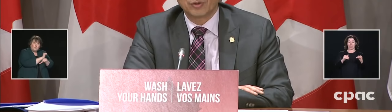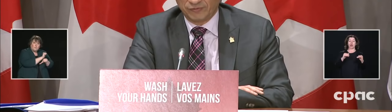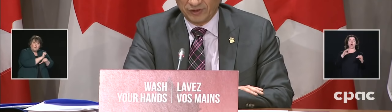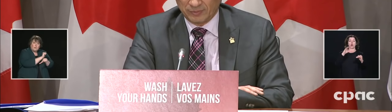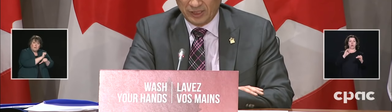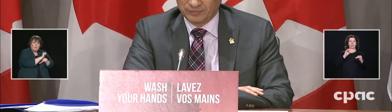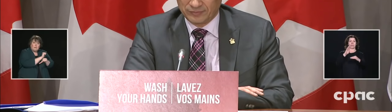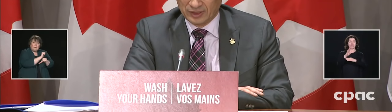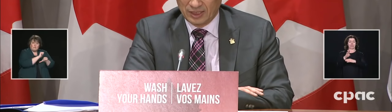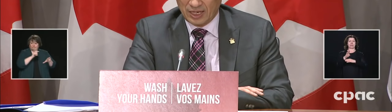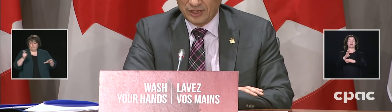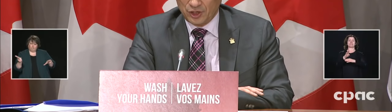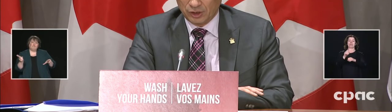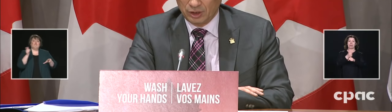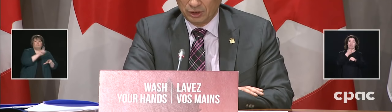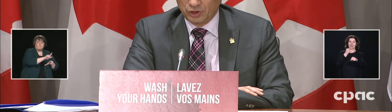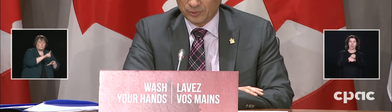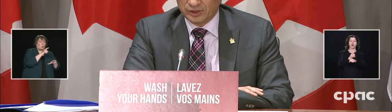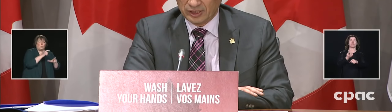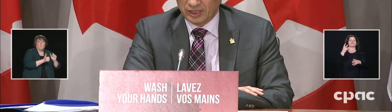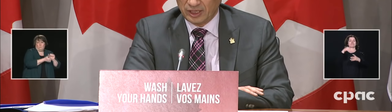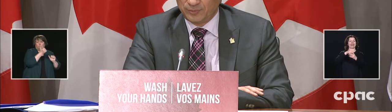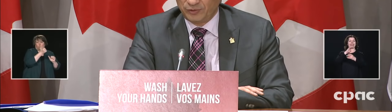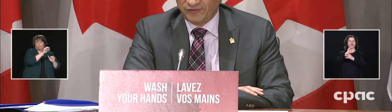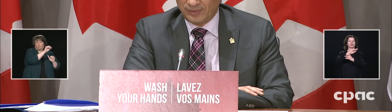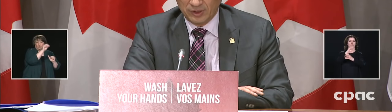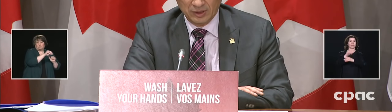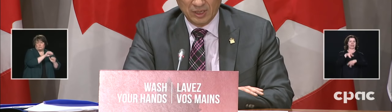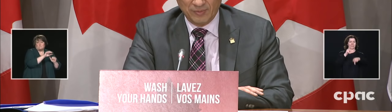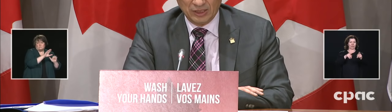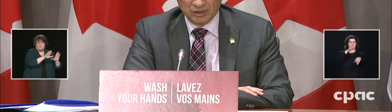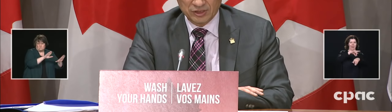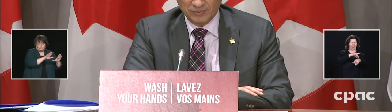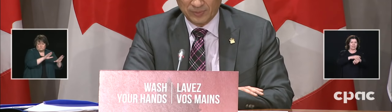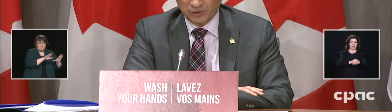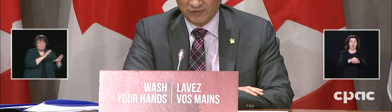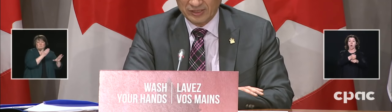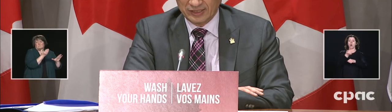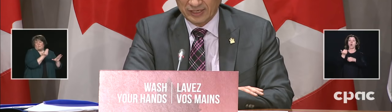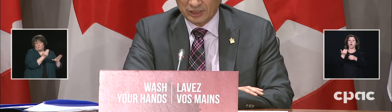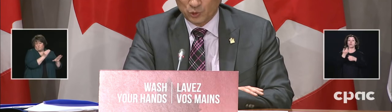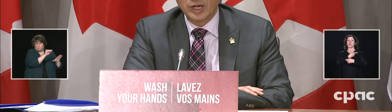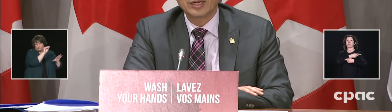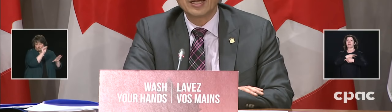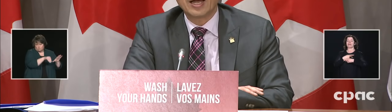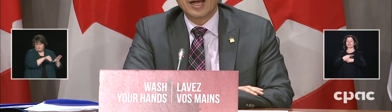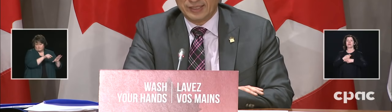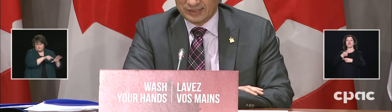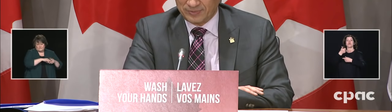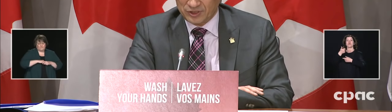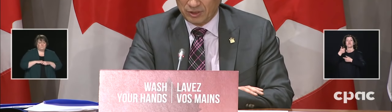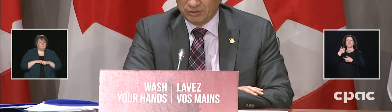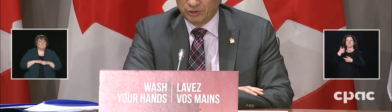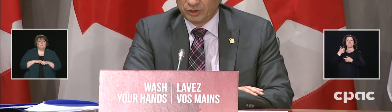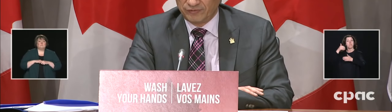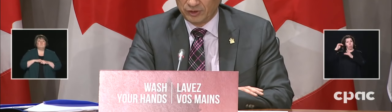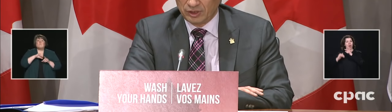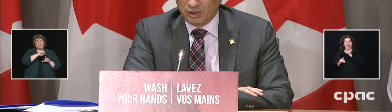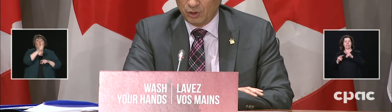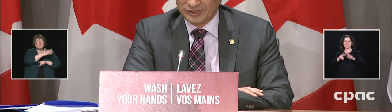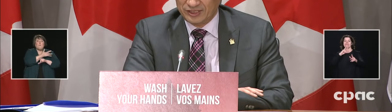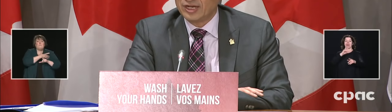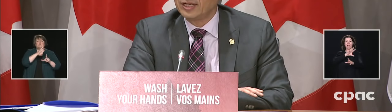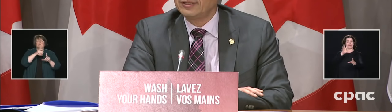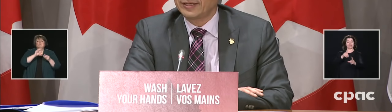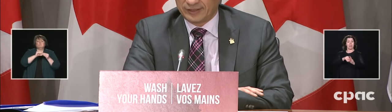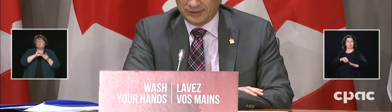cas confirmés. Ailleurs, le nombre de cas est plus faible, mais l'ensemble des provinces et territoires, à l'exception de Nunavut,